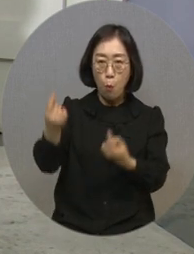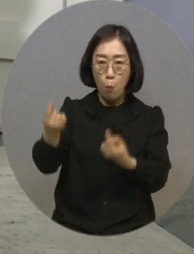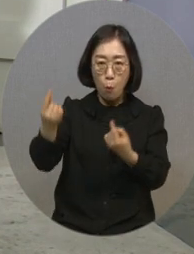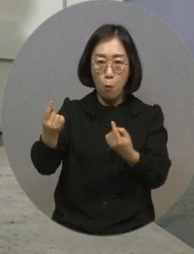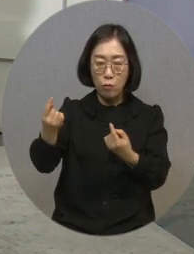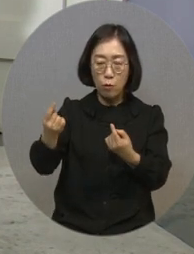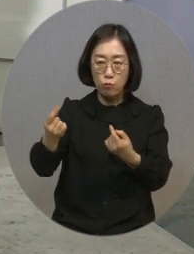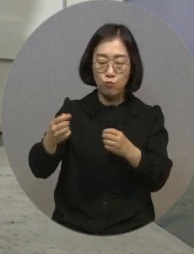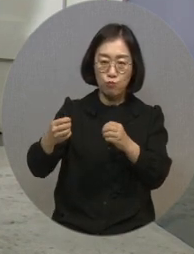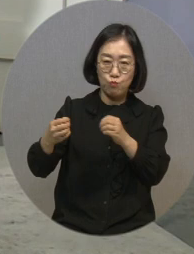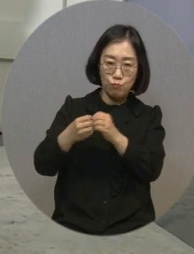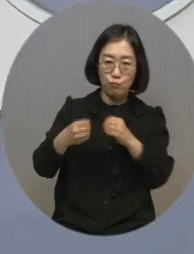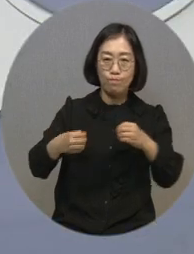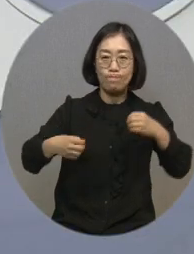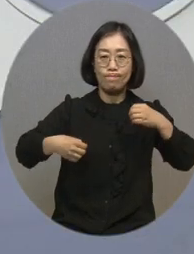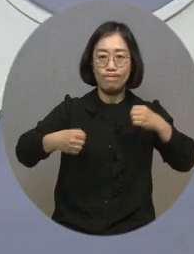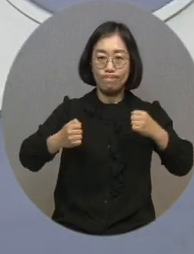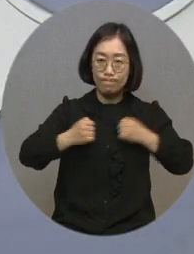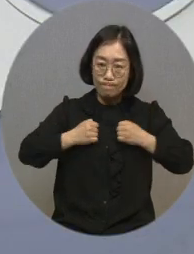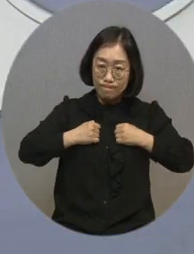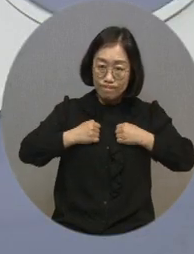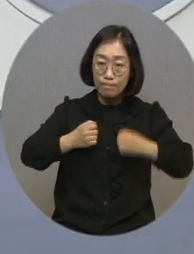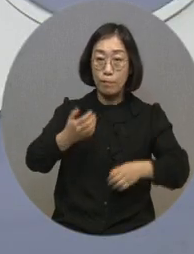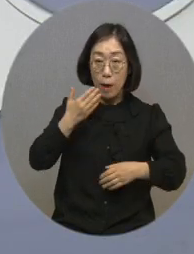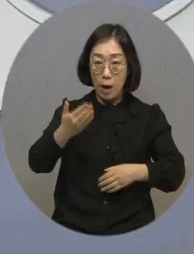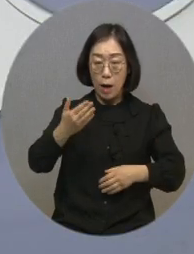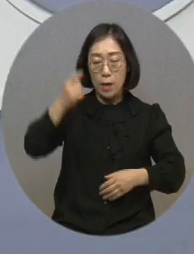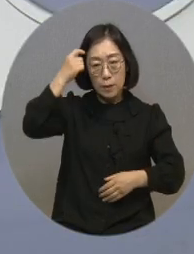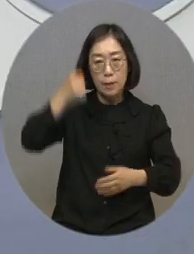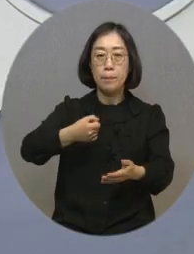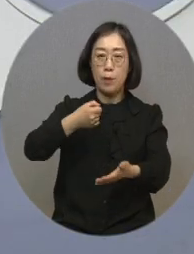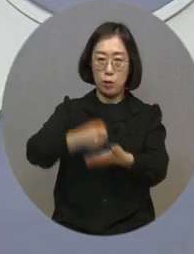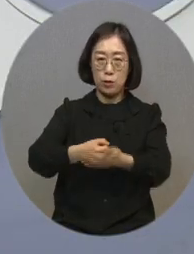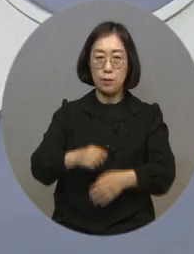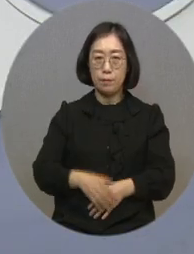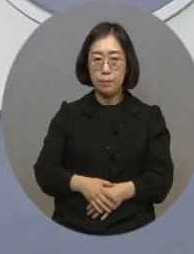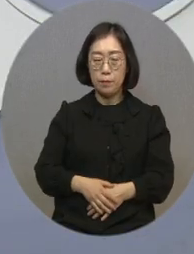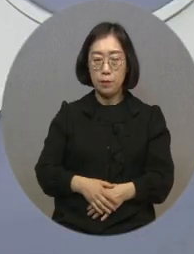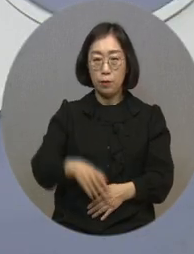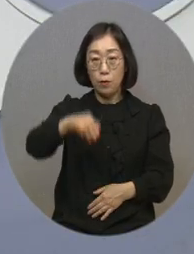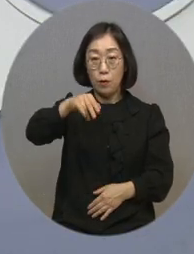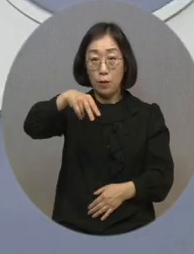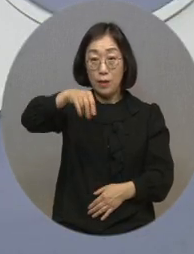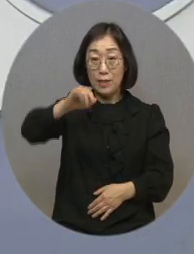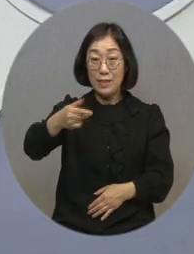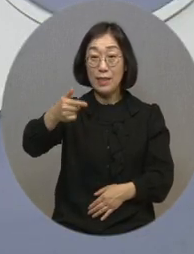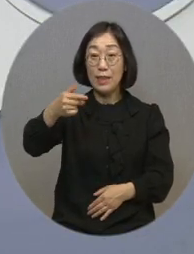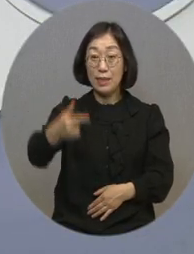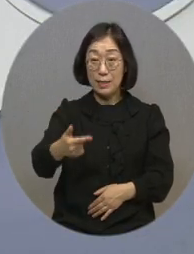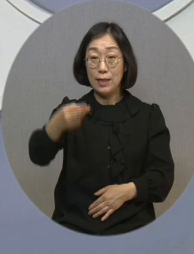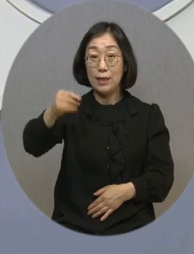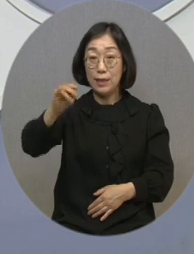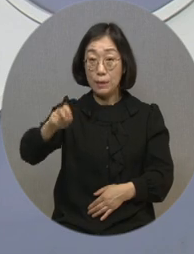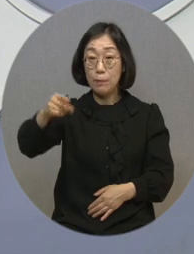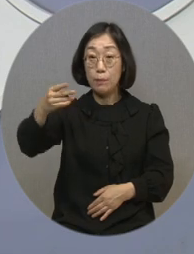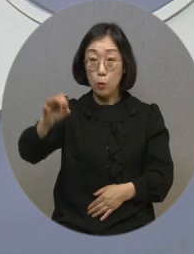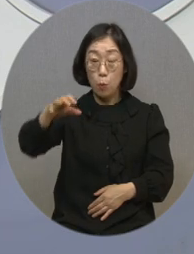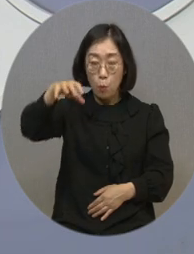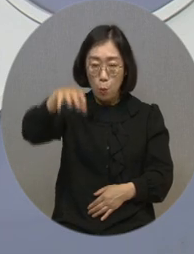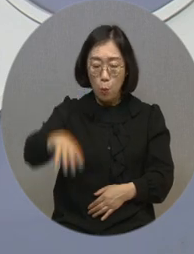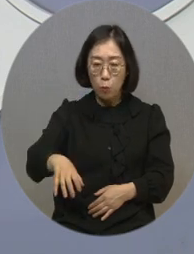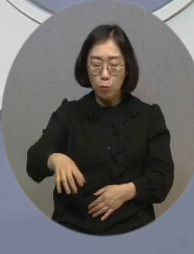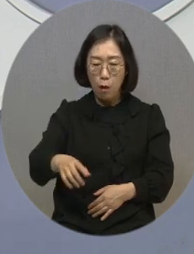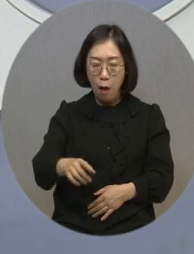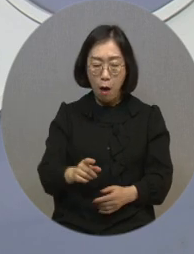됐죠. 그래서 다행히 신림동에서도 이제 그 다양한 사람들을 봤는데